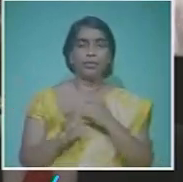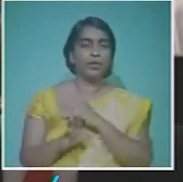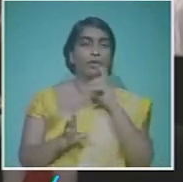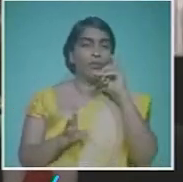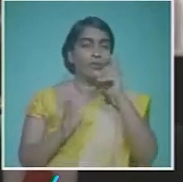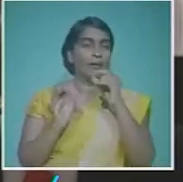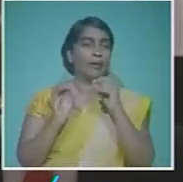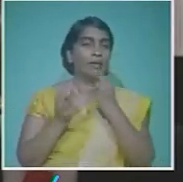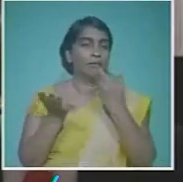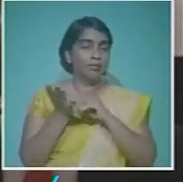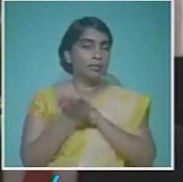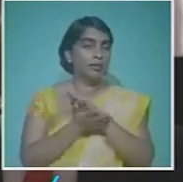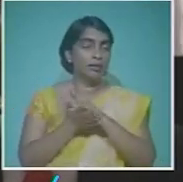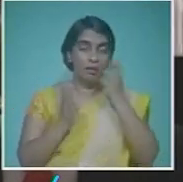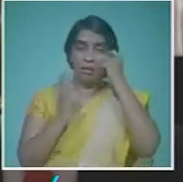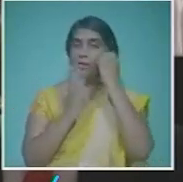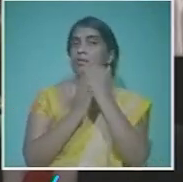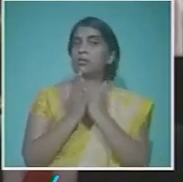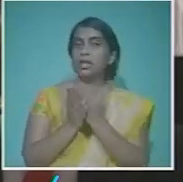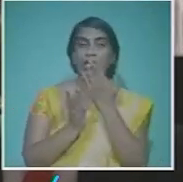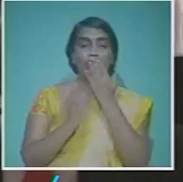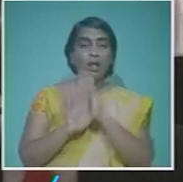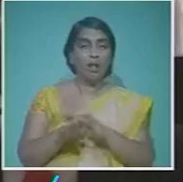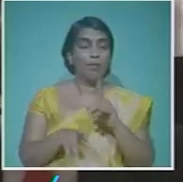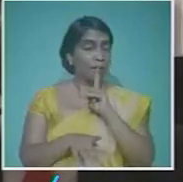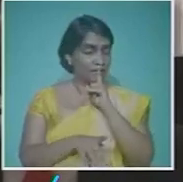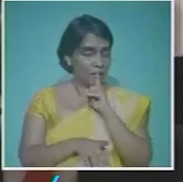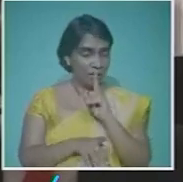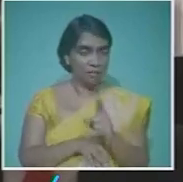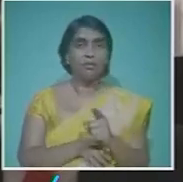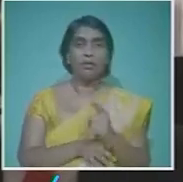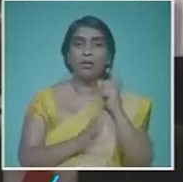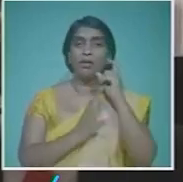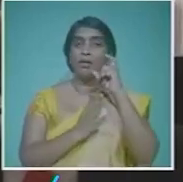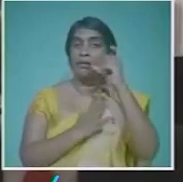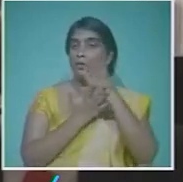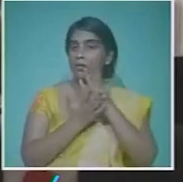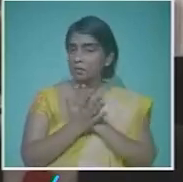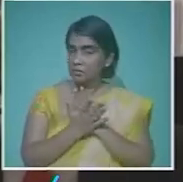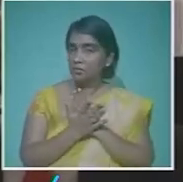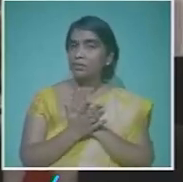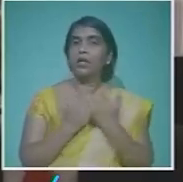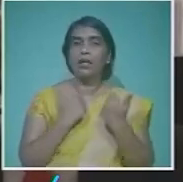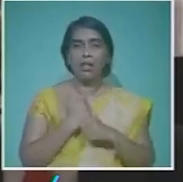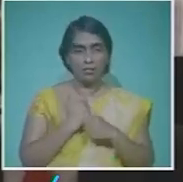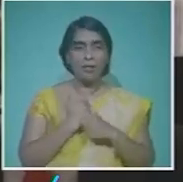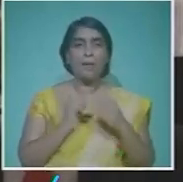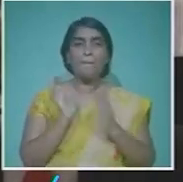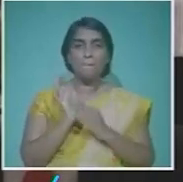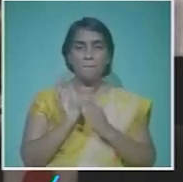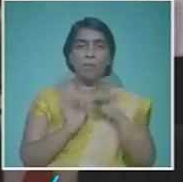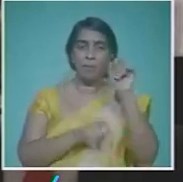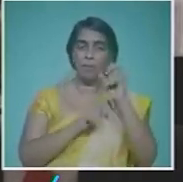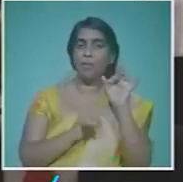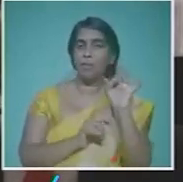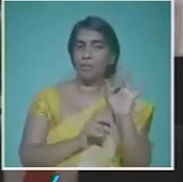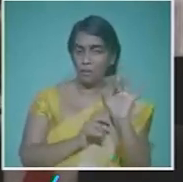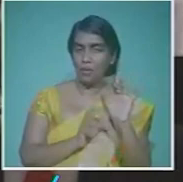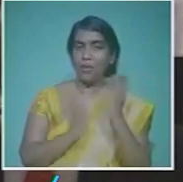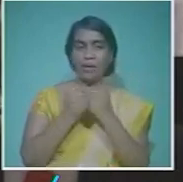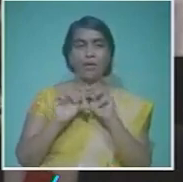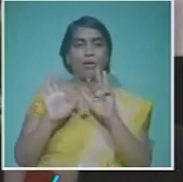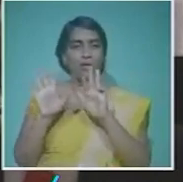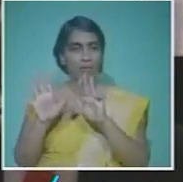කෝල්බ්‍රුක් ප්‍රතිසංස්කරණ යෝජනාවලිය ගැන ඉස්කෝලේ ළමයෙක්ගෙන් ඇහුවොත් ව්‍යවසායදායක සභාවක් හැදුවා සමාජිකයෙක් 15යි